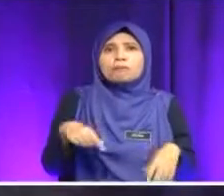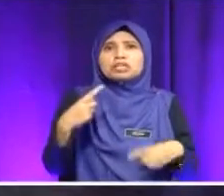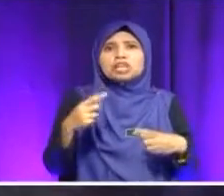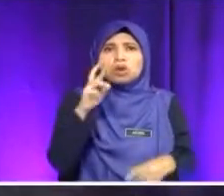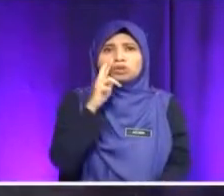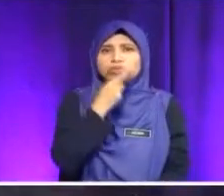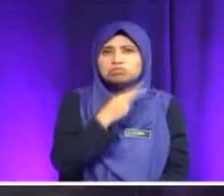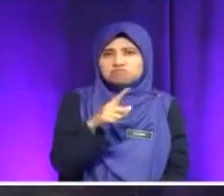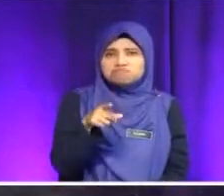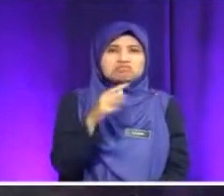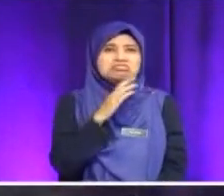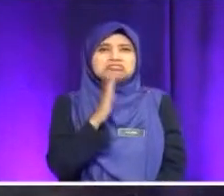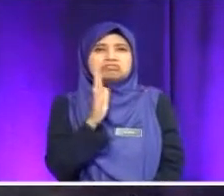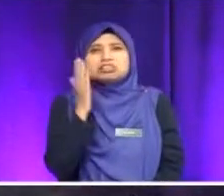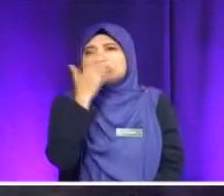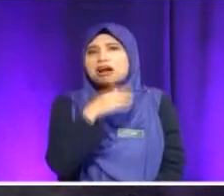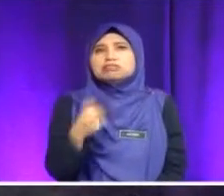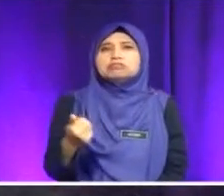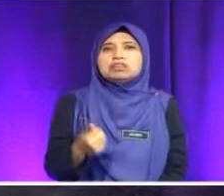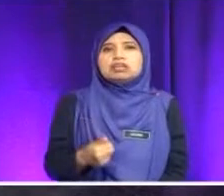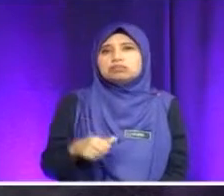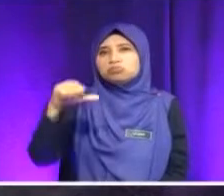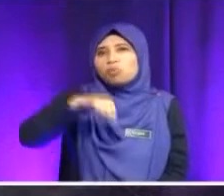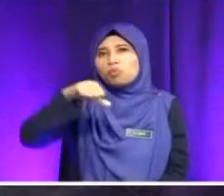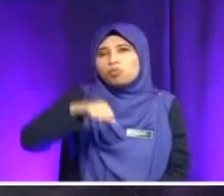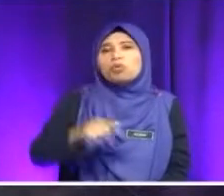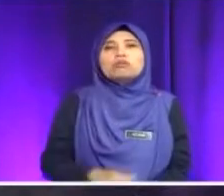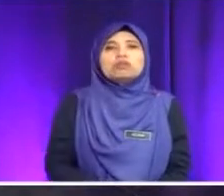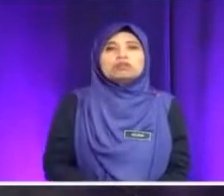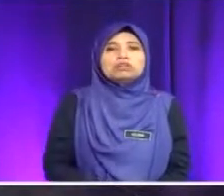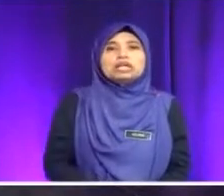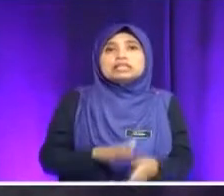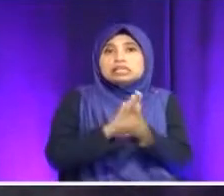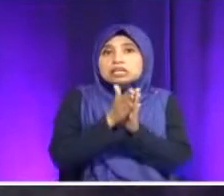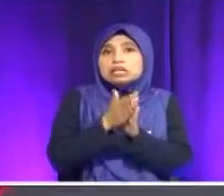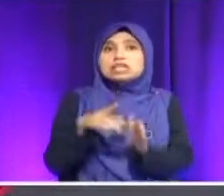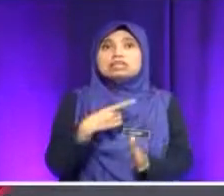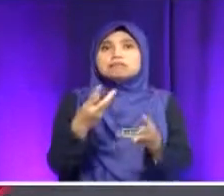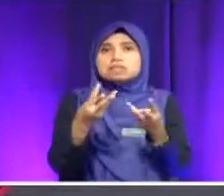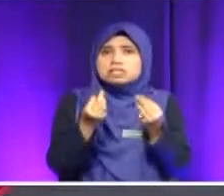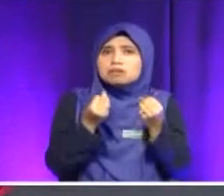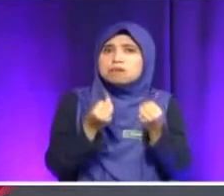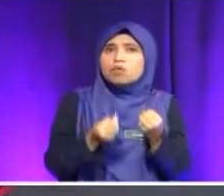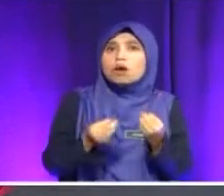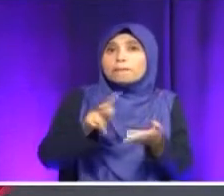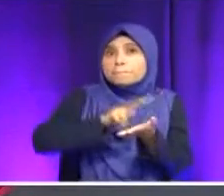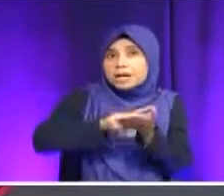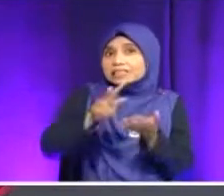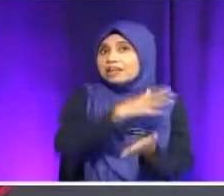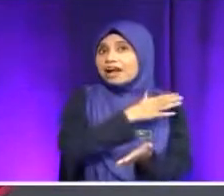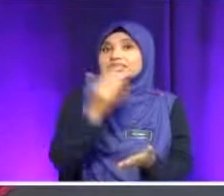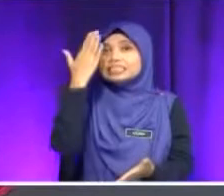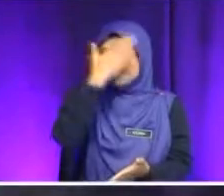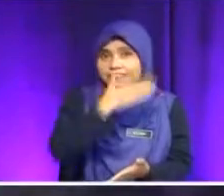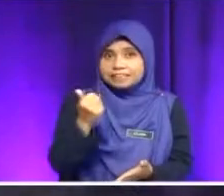ih Gemes kita mesti nak sesuatu yang kemas dan cantik Sentul dekat